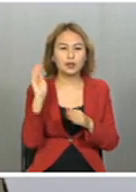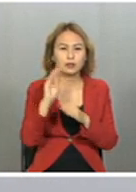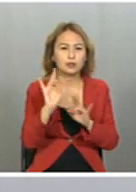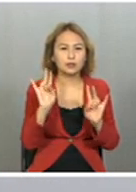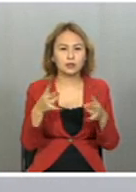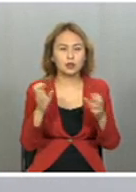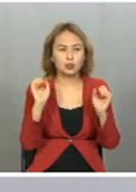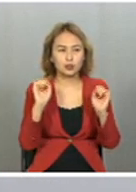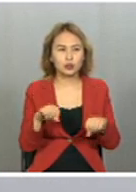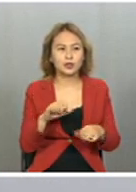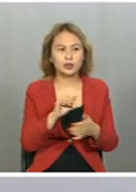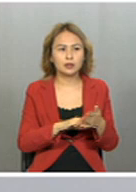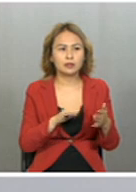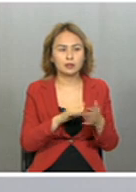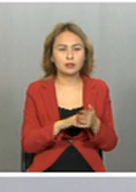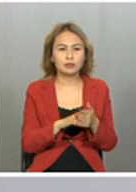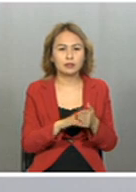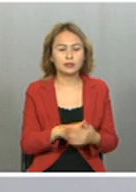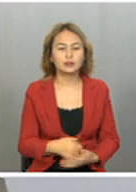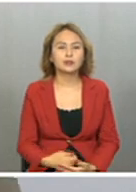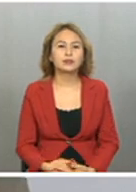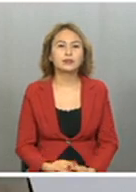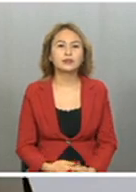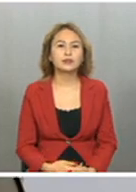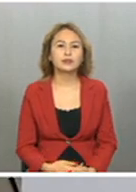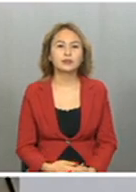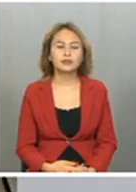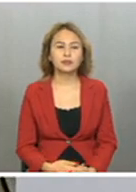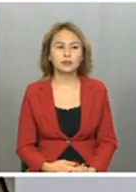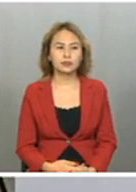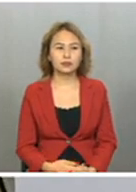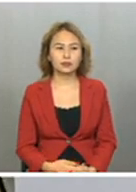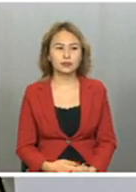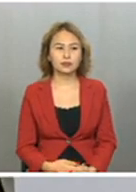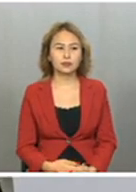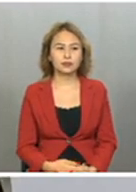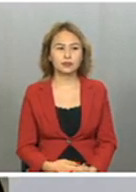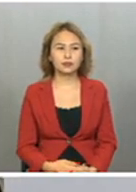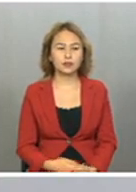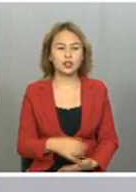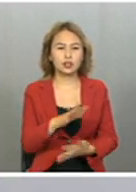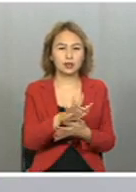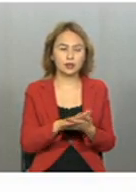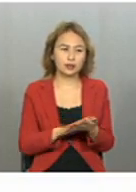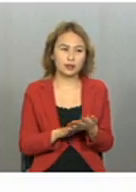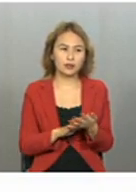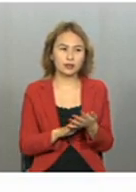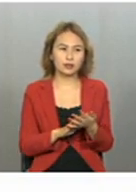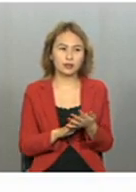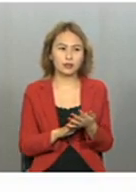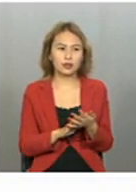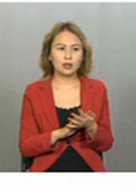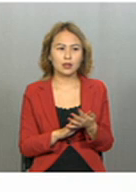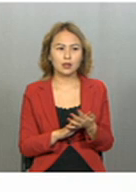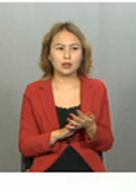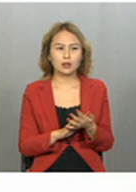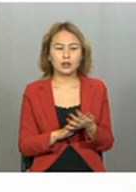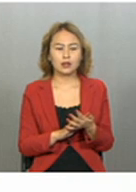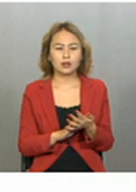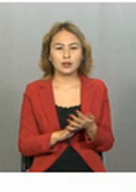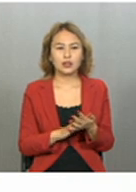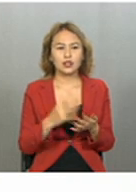себебі ол 10-сыз да ортақ бөлімге келіп тұр. Жалғастырайық. Мінекей, ортақ бөліміз 20